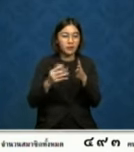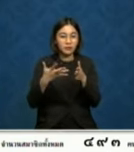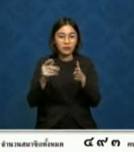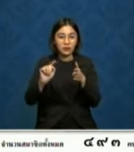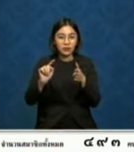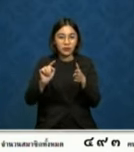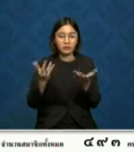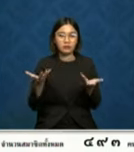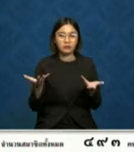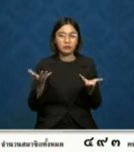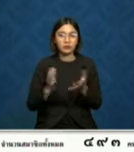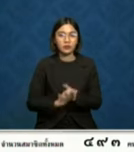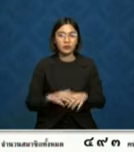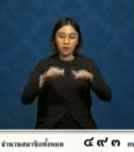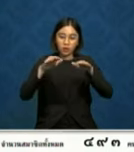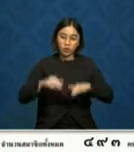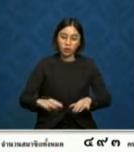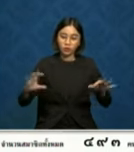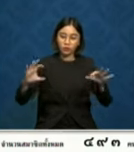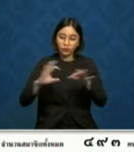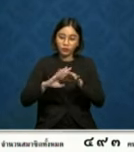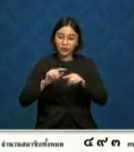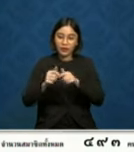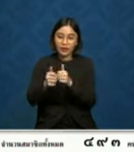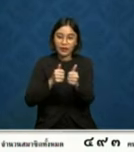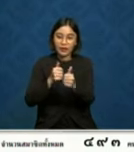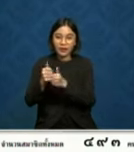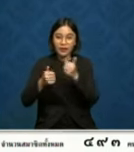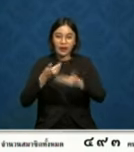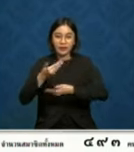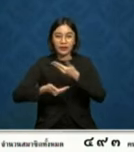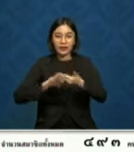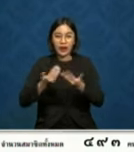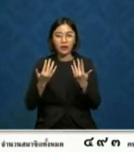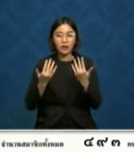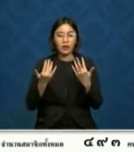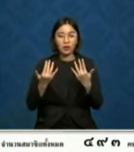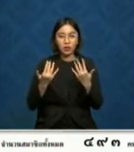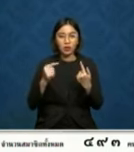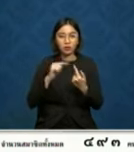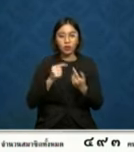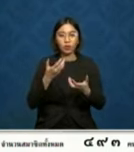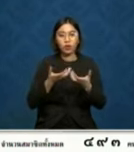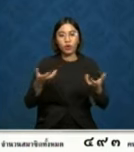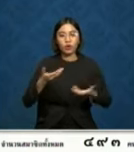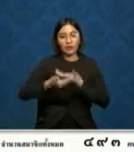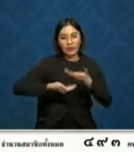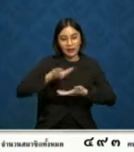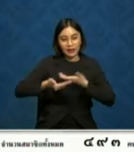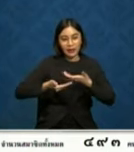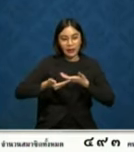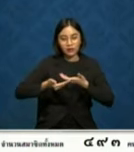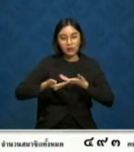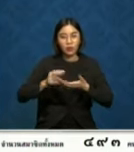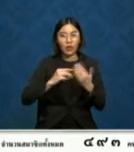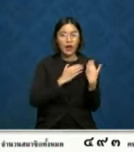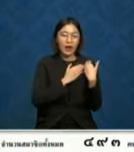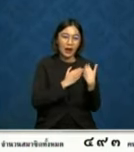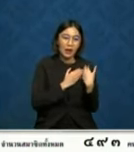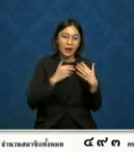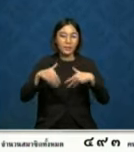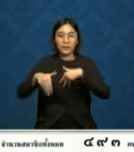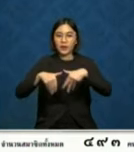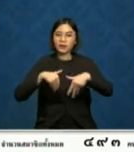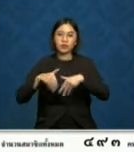ไม่จะลดการผูกขาดให้มีการแข่งขันกันเพื่อชะลอราคาสินค้าไม่ให้เป็นภาระกับประชา